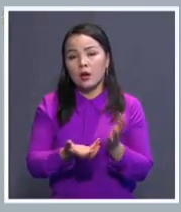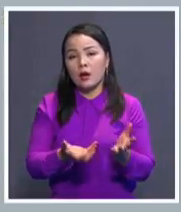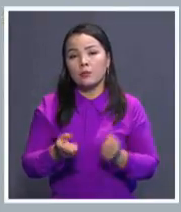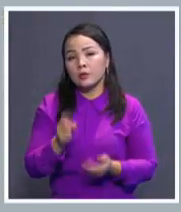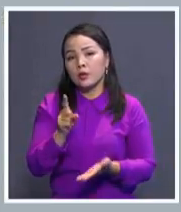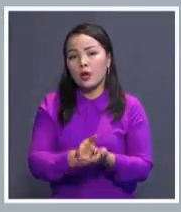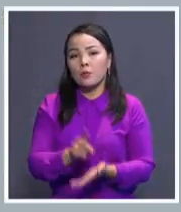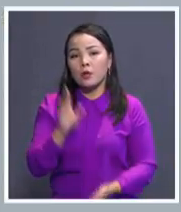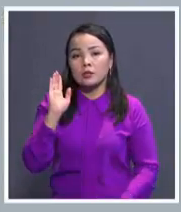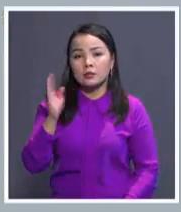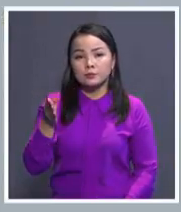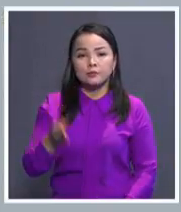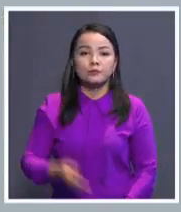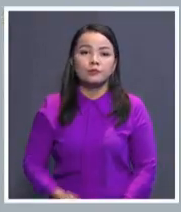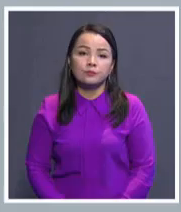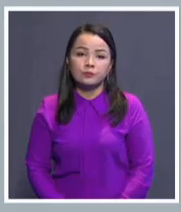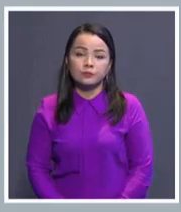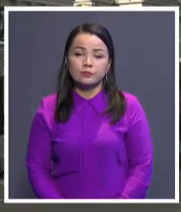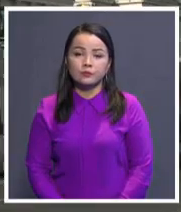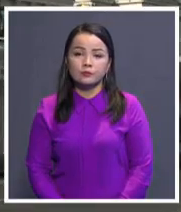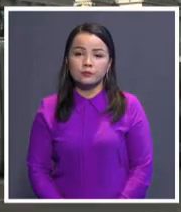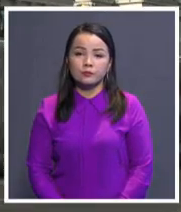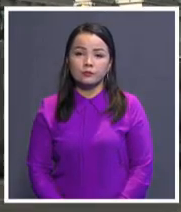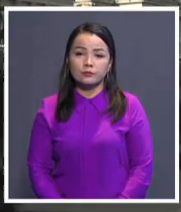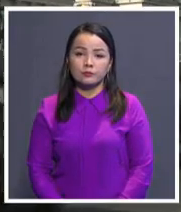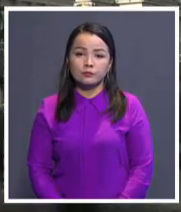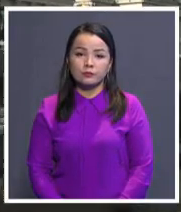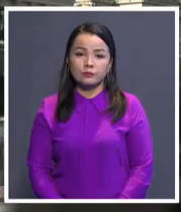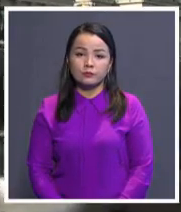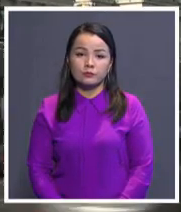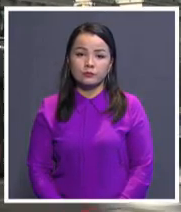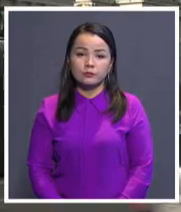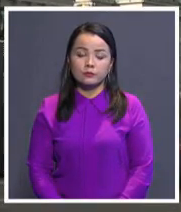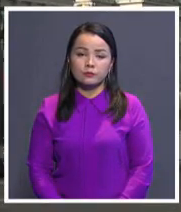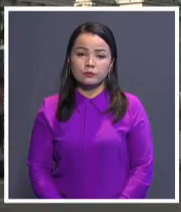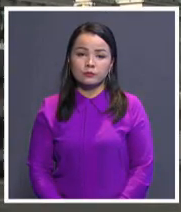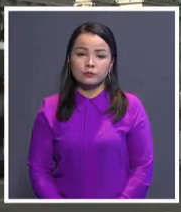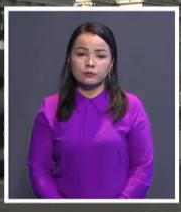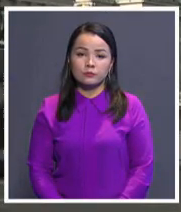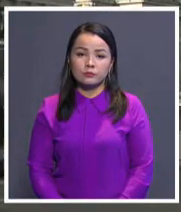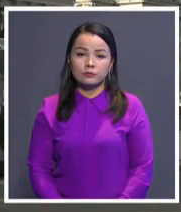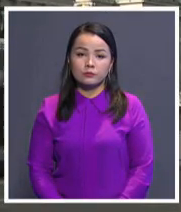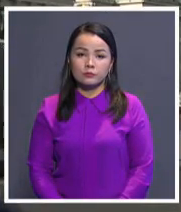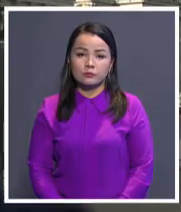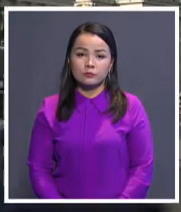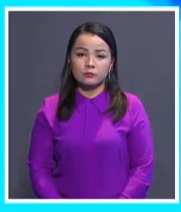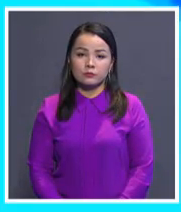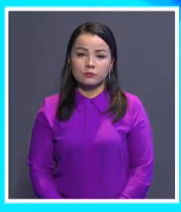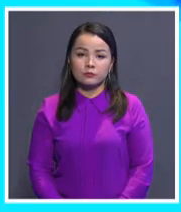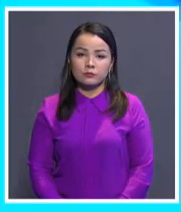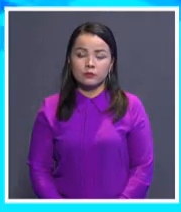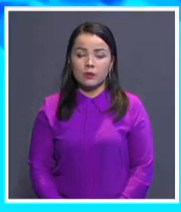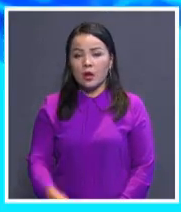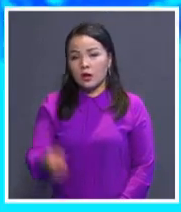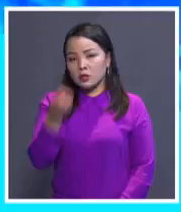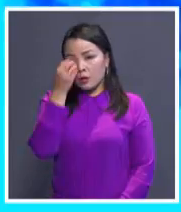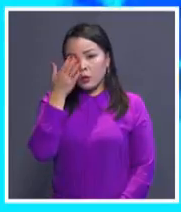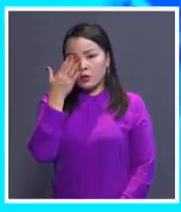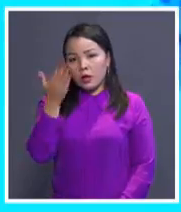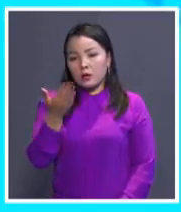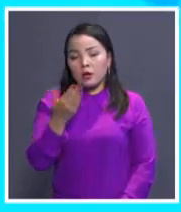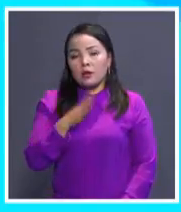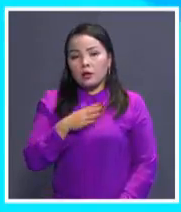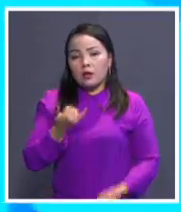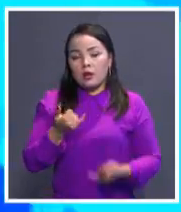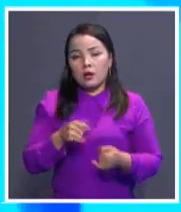қабылданады. Нұрсұлу Қасым, Бауыржан Өмірбек, Қазақстан ұлттық телеарнасы, Вена, Австрия. Жапония